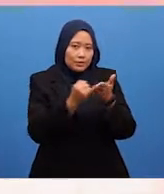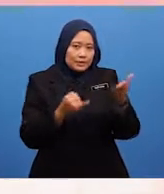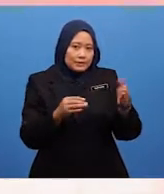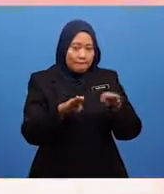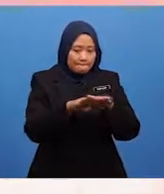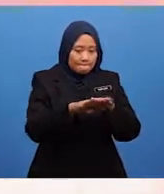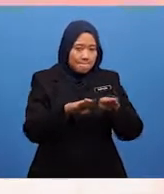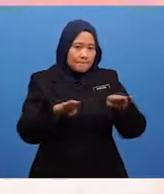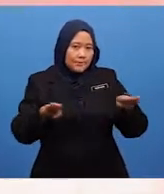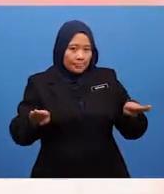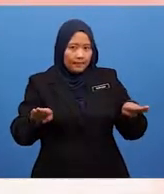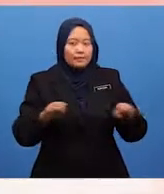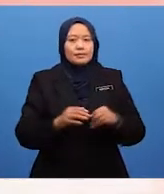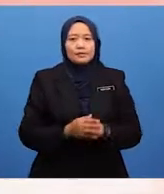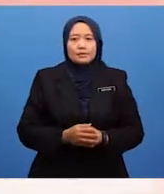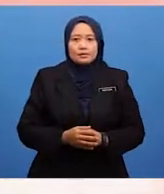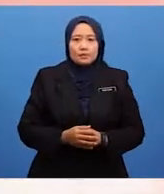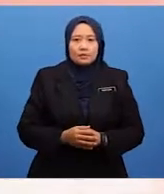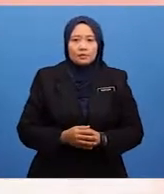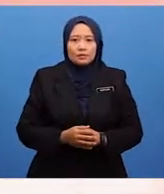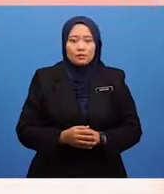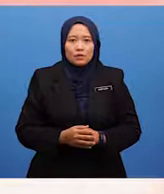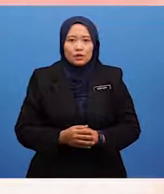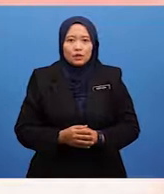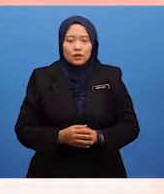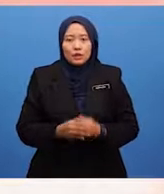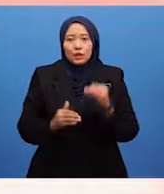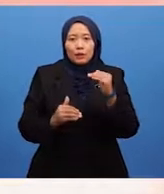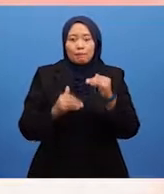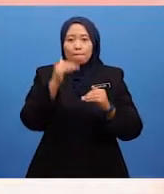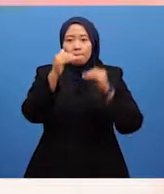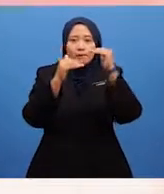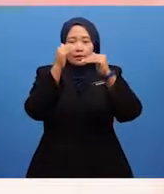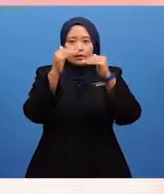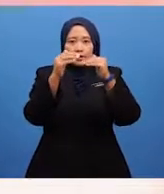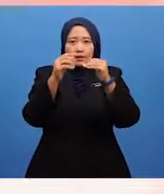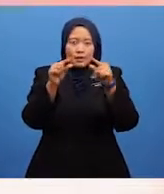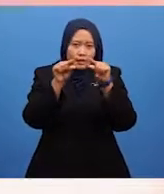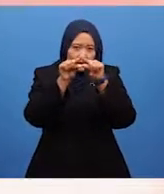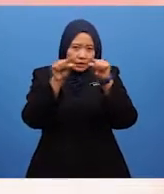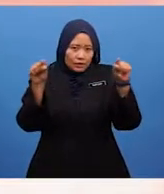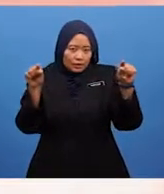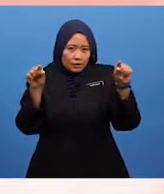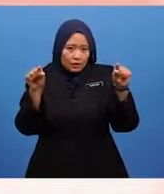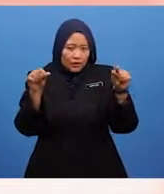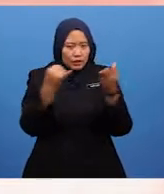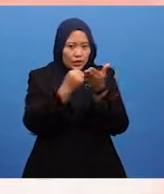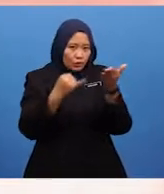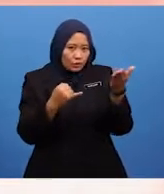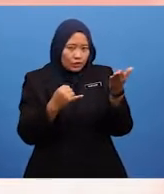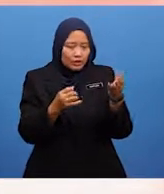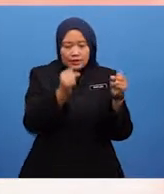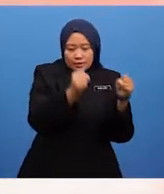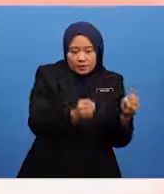lukisan by tangan Wulan ialah pembinaan garisan yang dilukis secara sistematik pada